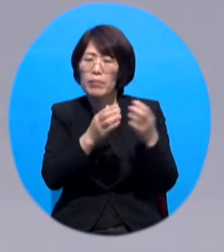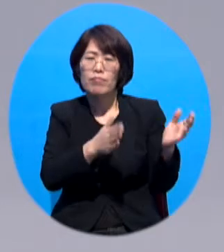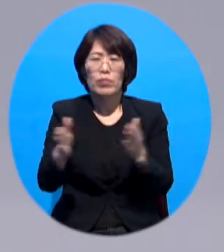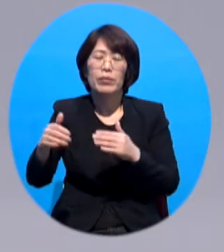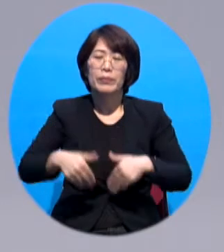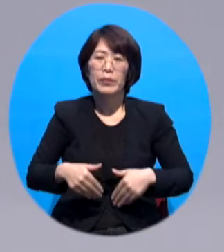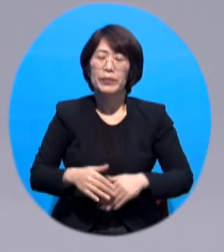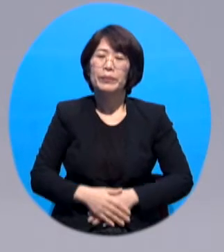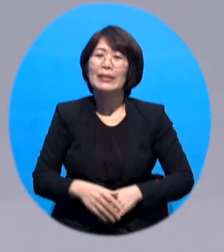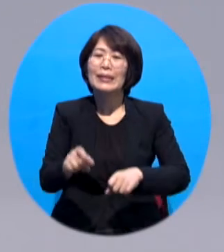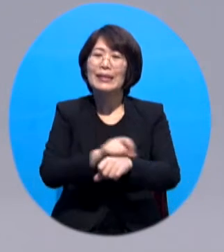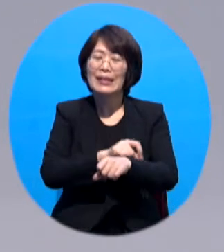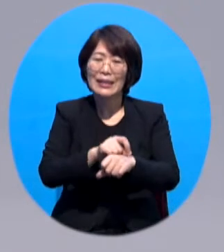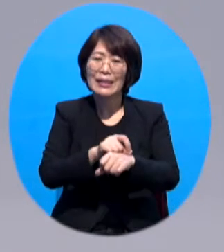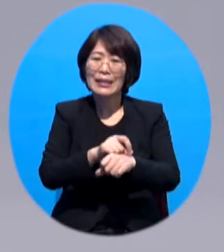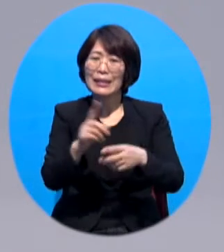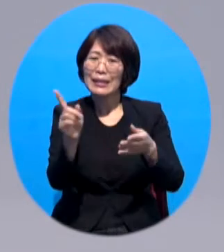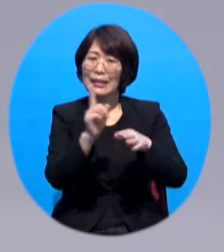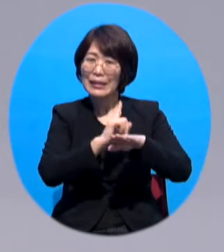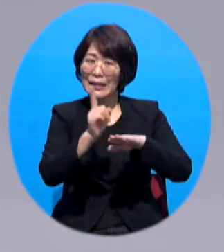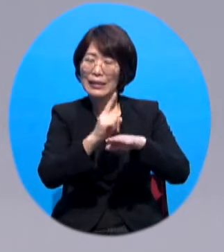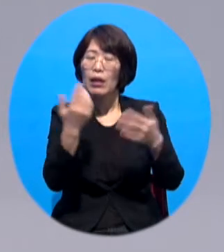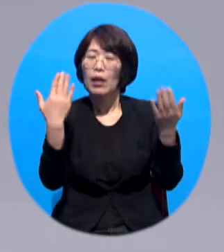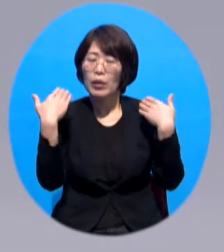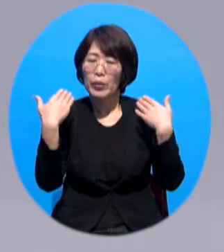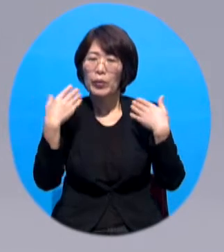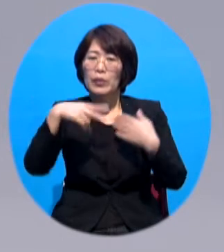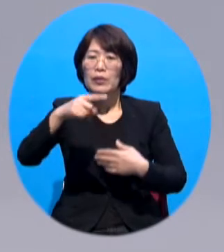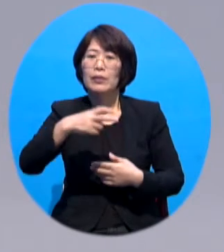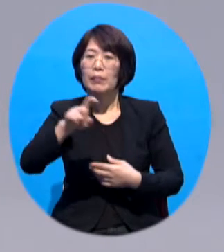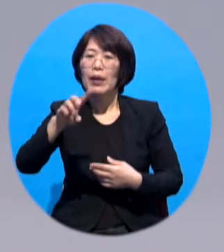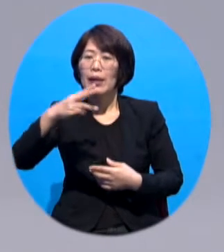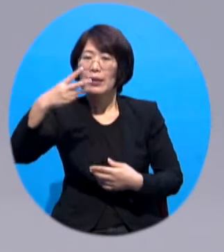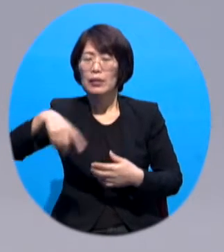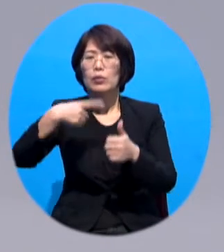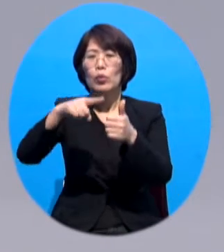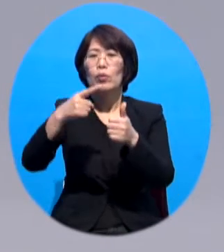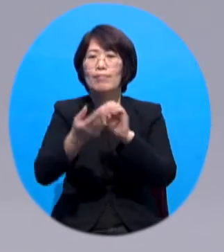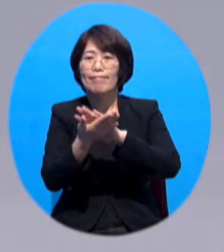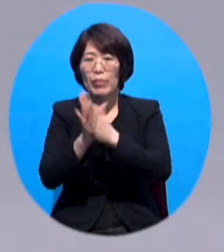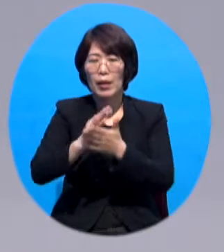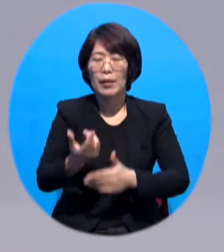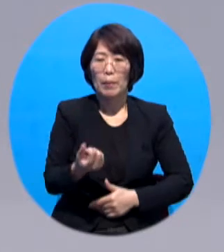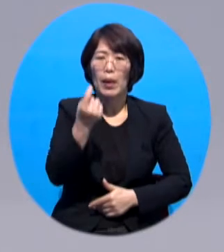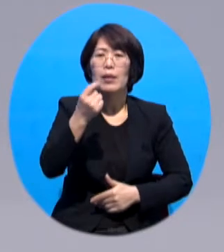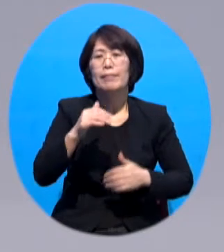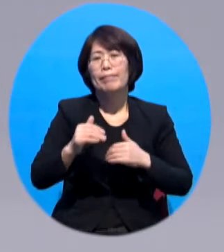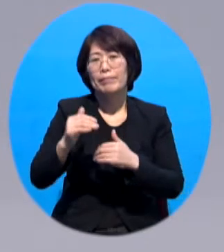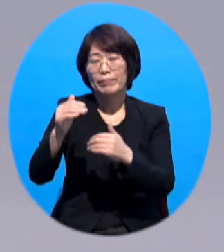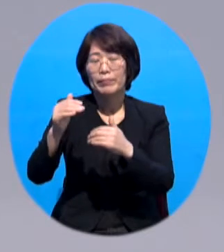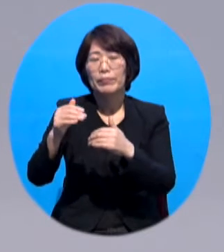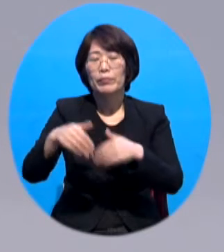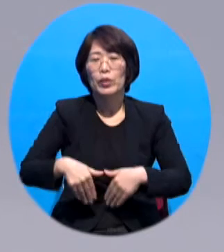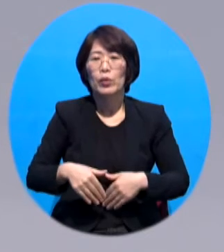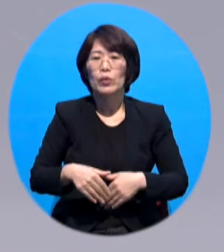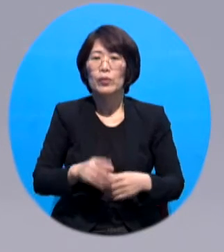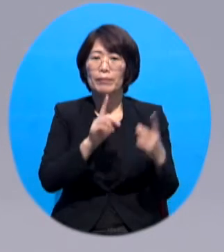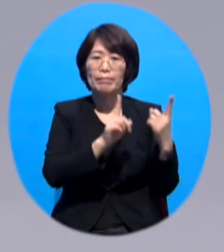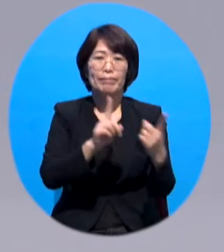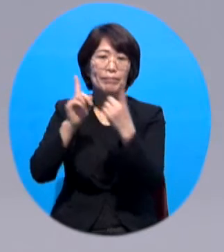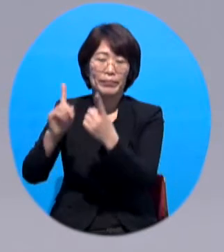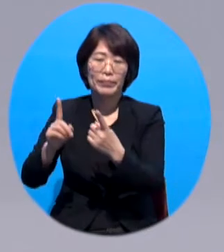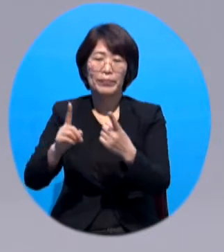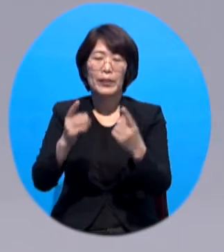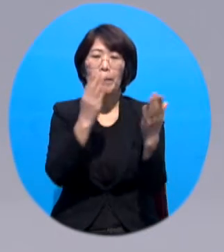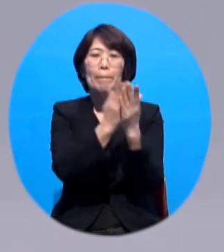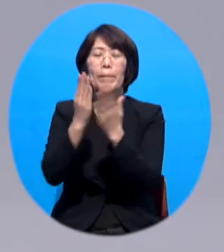됩니다 특히 디지털 학교 스마트 교육으로 대 전화를 빠르게 진행하여 일대일 맞춤형